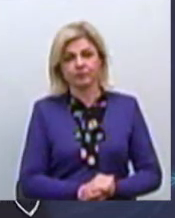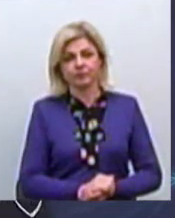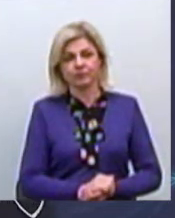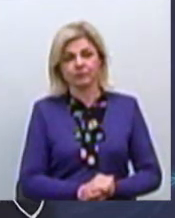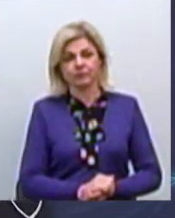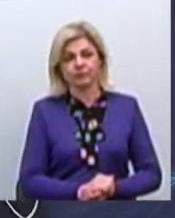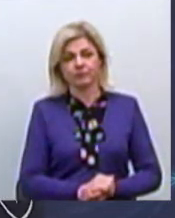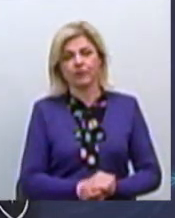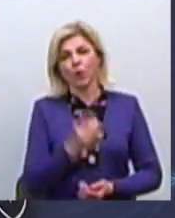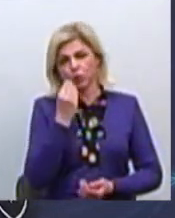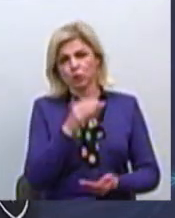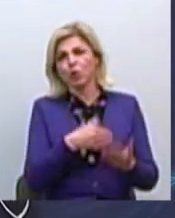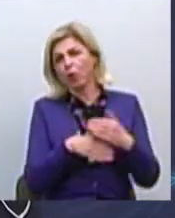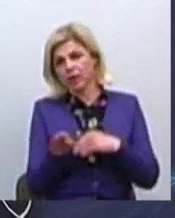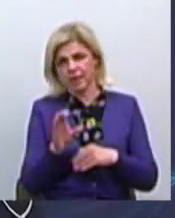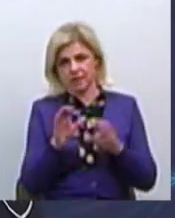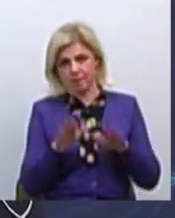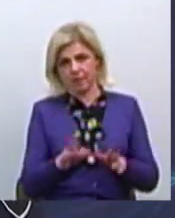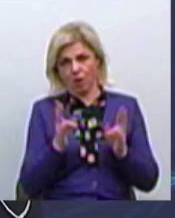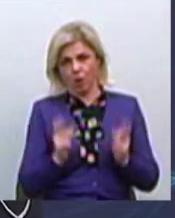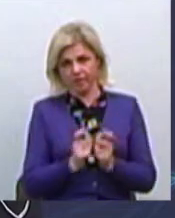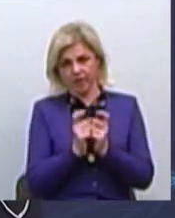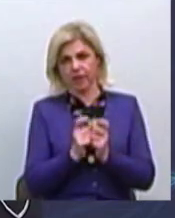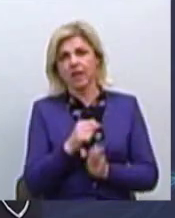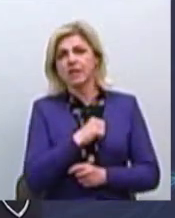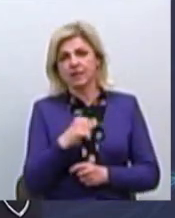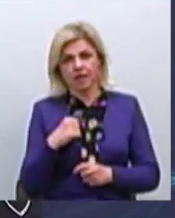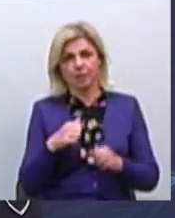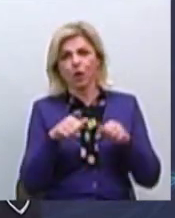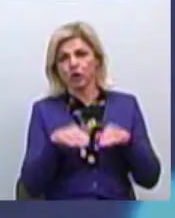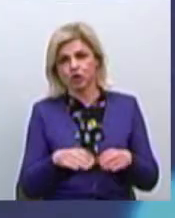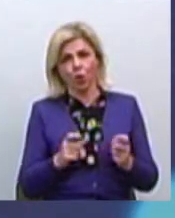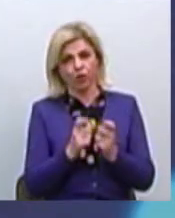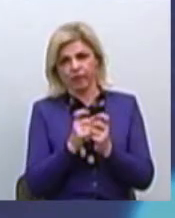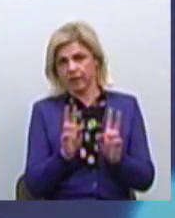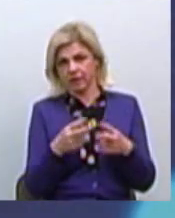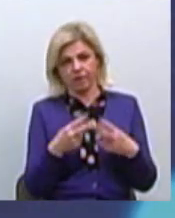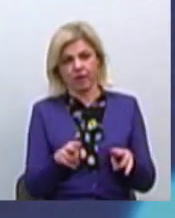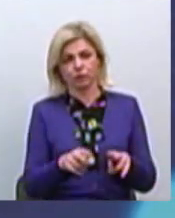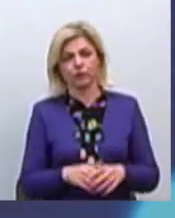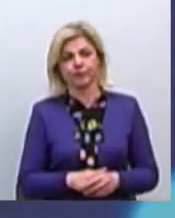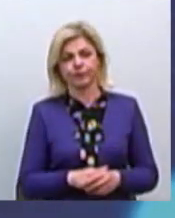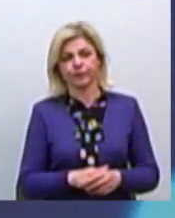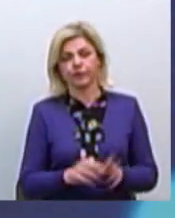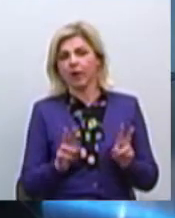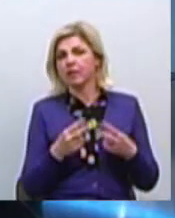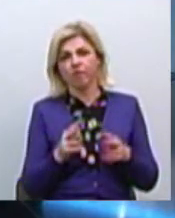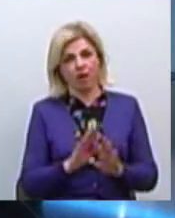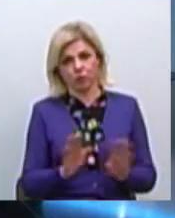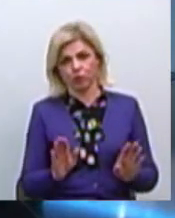уходити з місця конфлікту. Тобто самим вирішувати конфлікт не варто? Самим не варто, тому